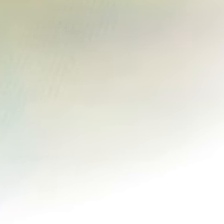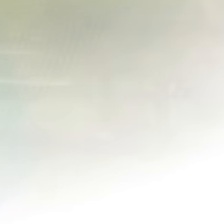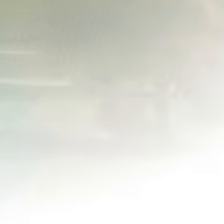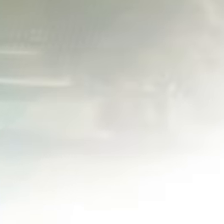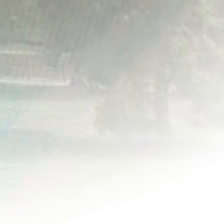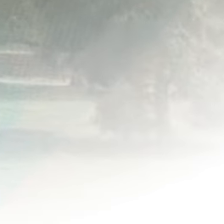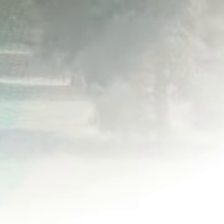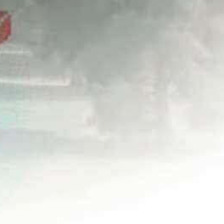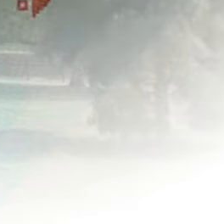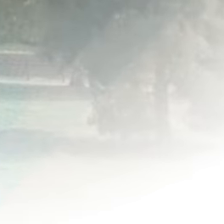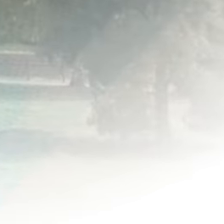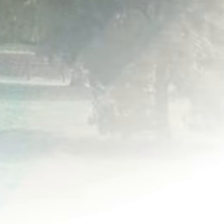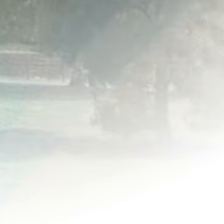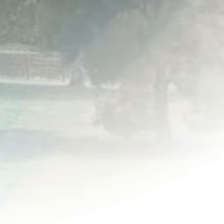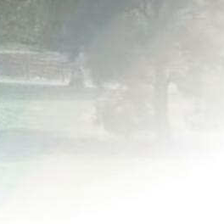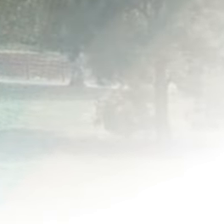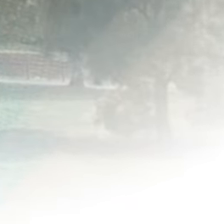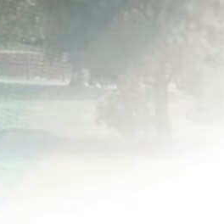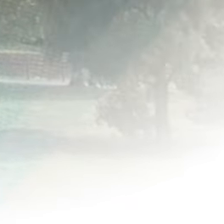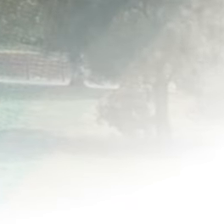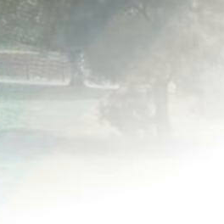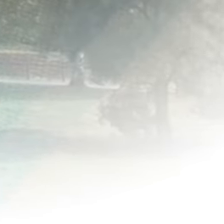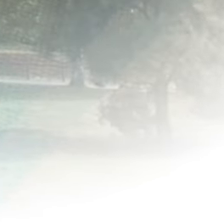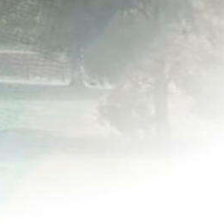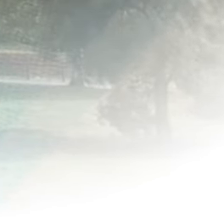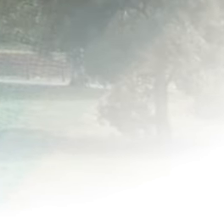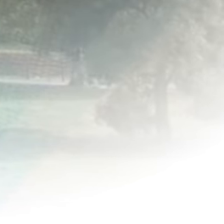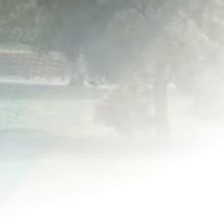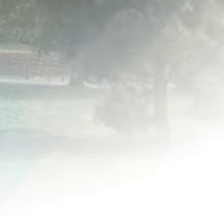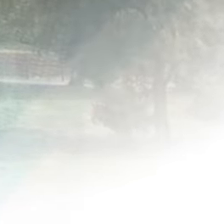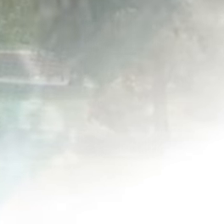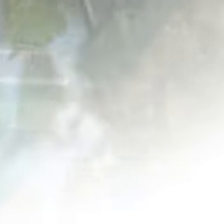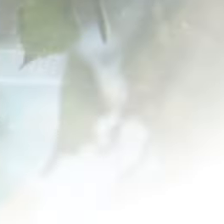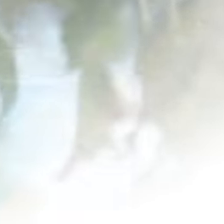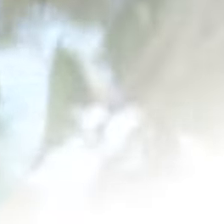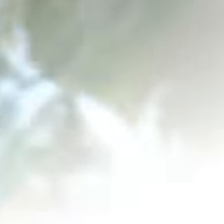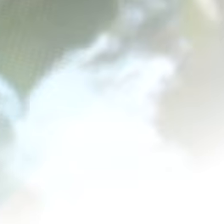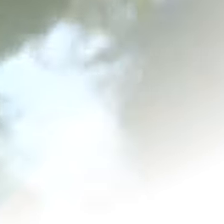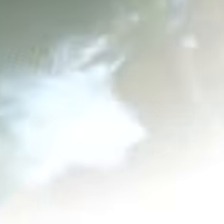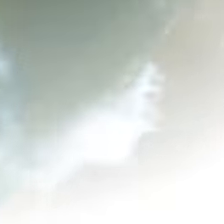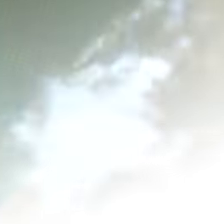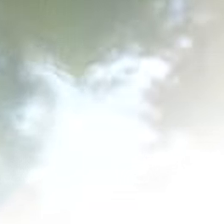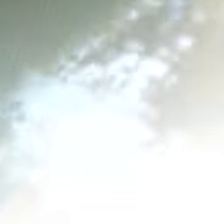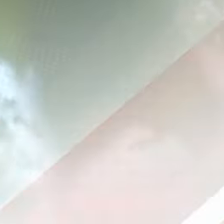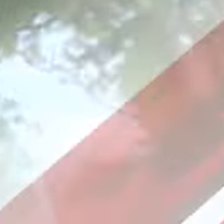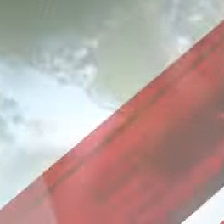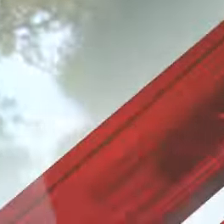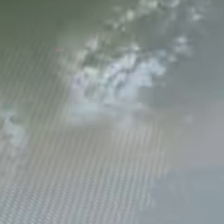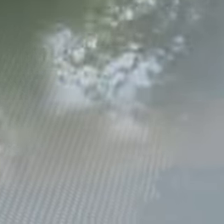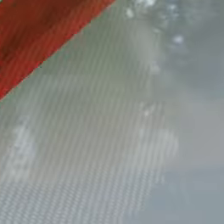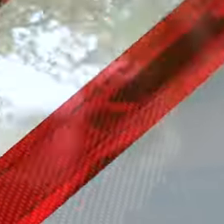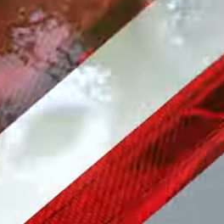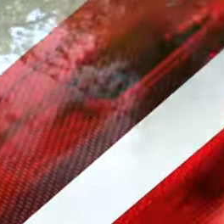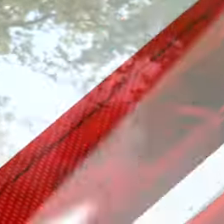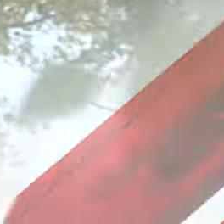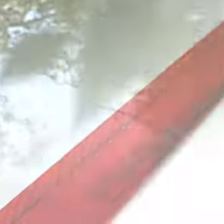Кузьма закуе, дык Мікола раскуе. Акрамя таго, святых Кузьму і Дзям'яна лічылі апекунамі земляробства і